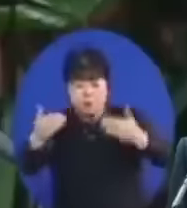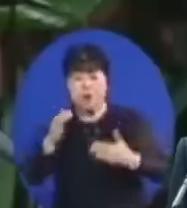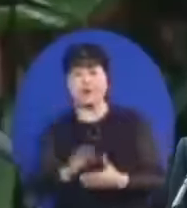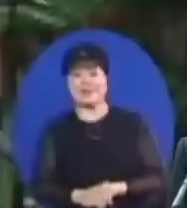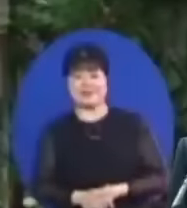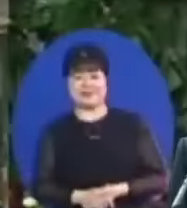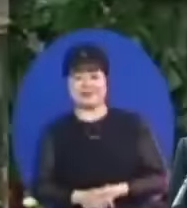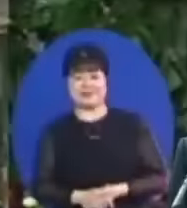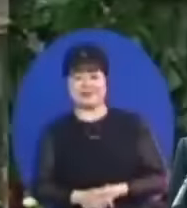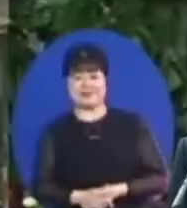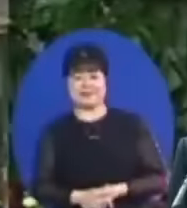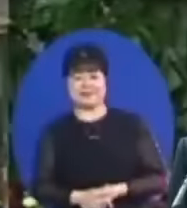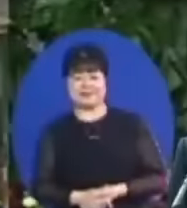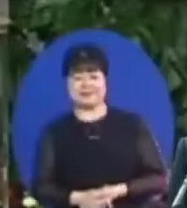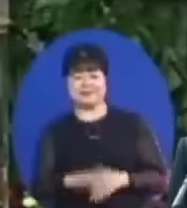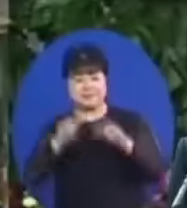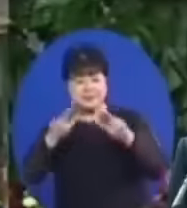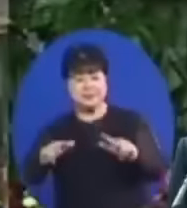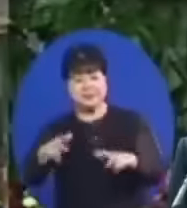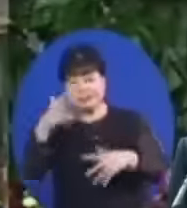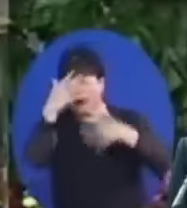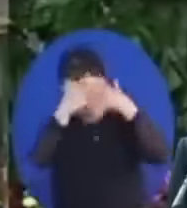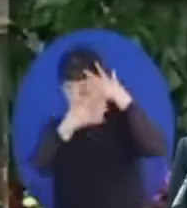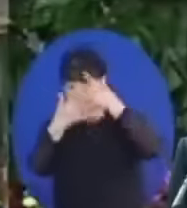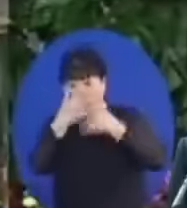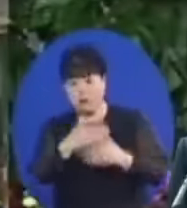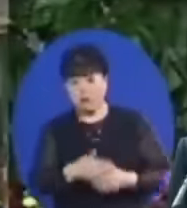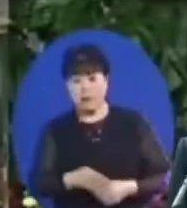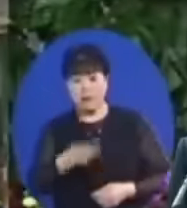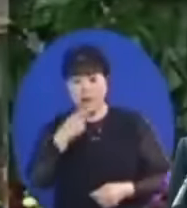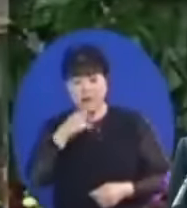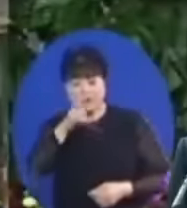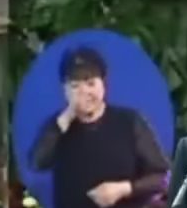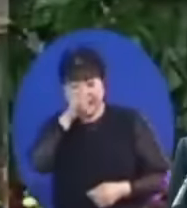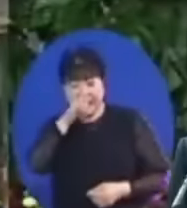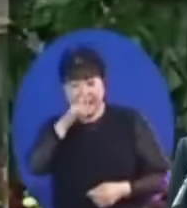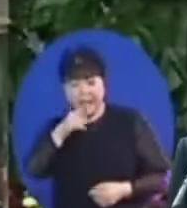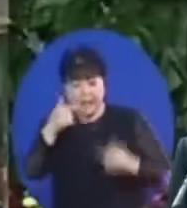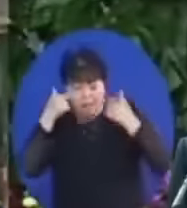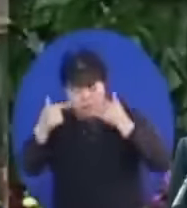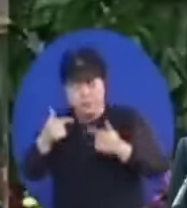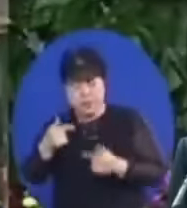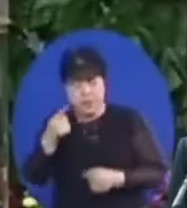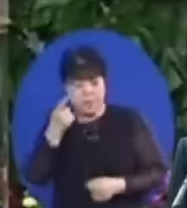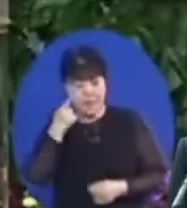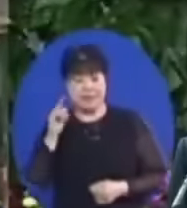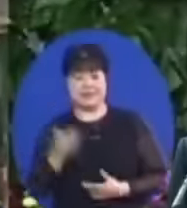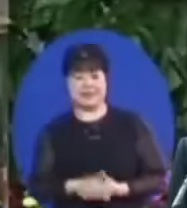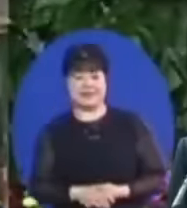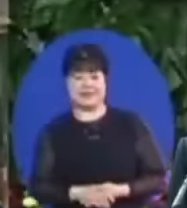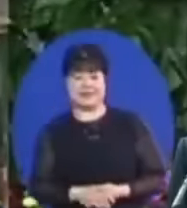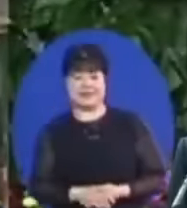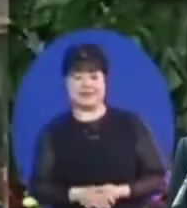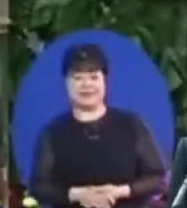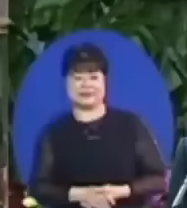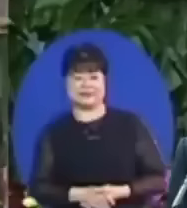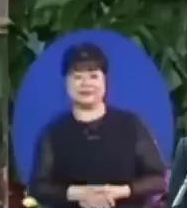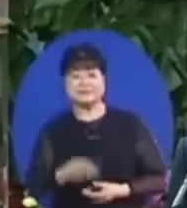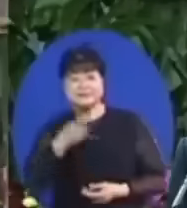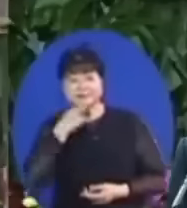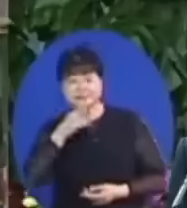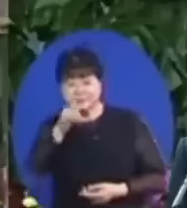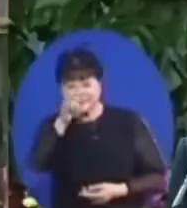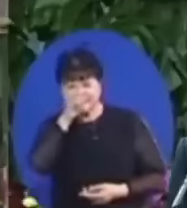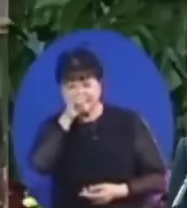돼요. 지금은 눈에 안 보일지라도 없는 것을 있는 것처럼 분명히 바라봐야 되는 것입니다. 우리가 없는